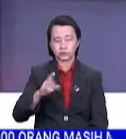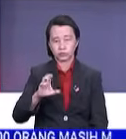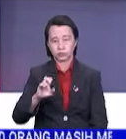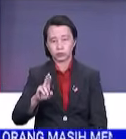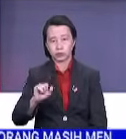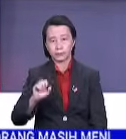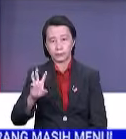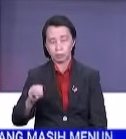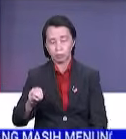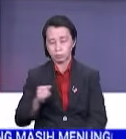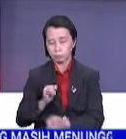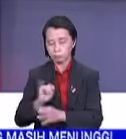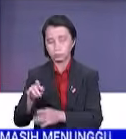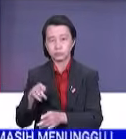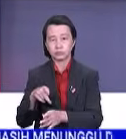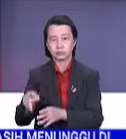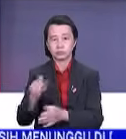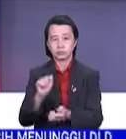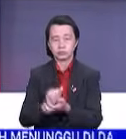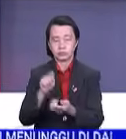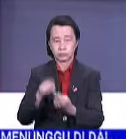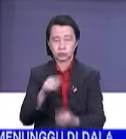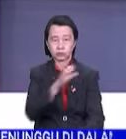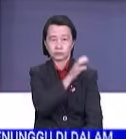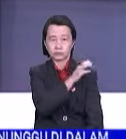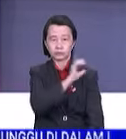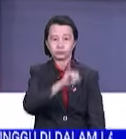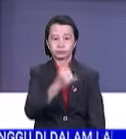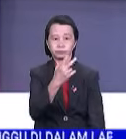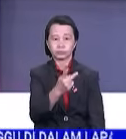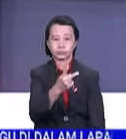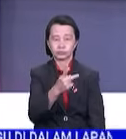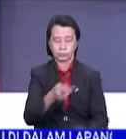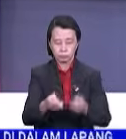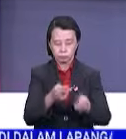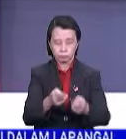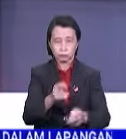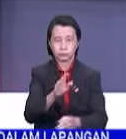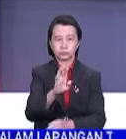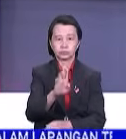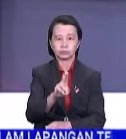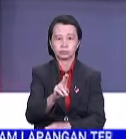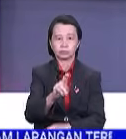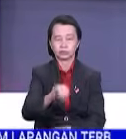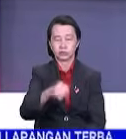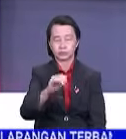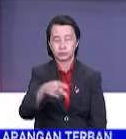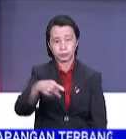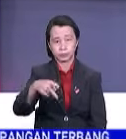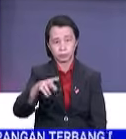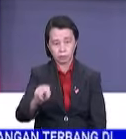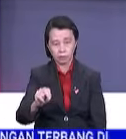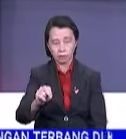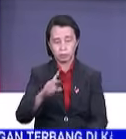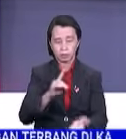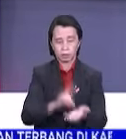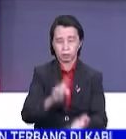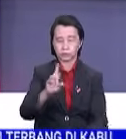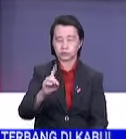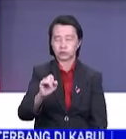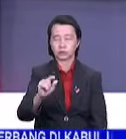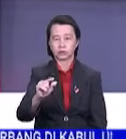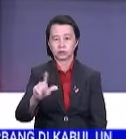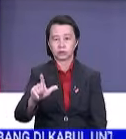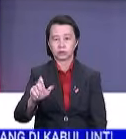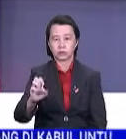msvc Dokter David carrier of kepada pengurus jawatan kuasa pengurusan beecandy Negeri jinki BN dato' amal Douglas